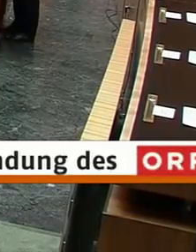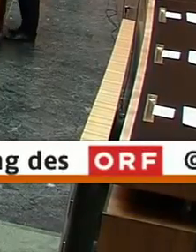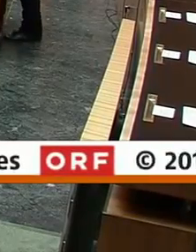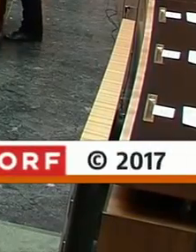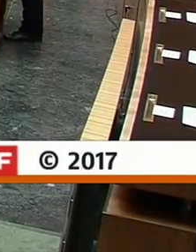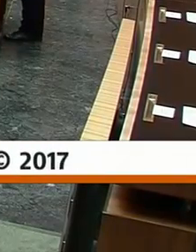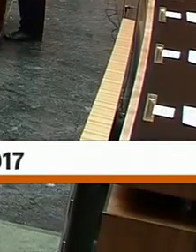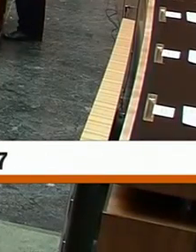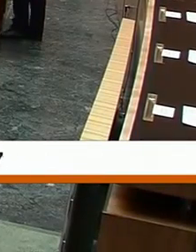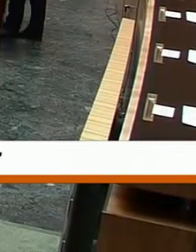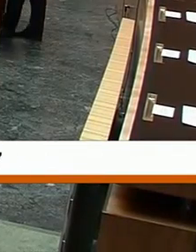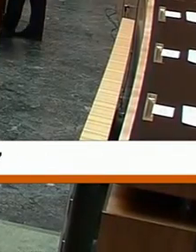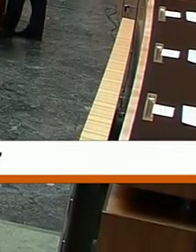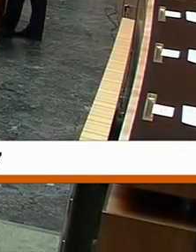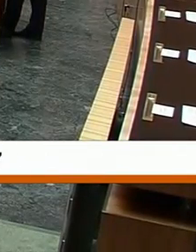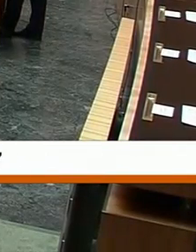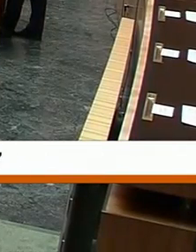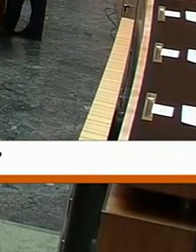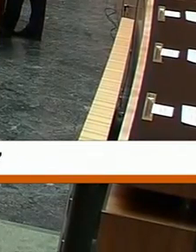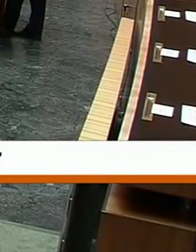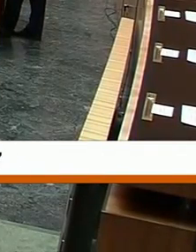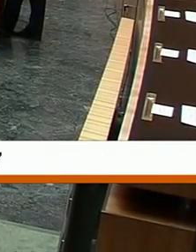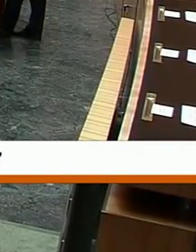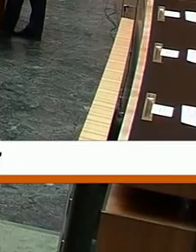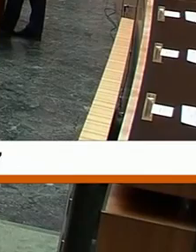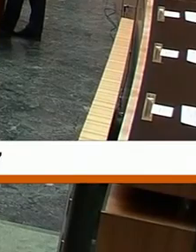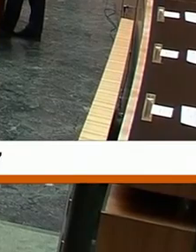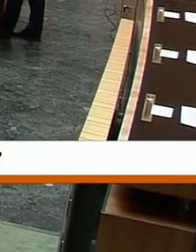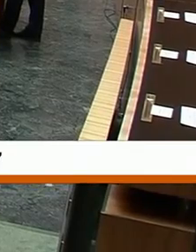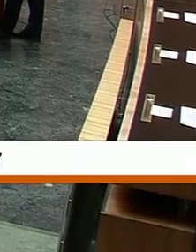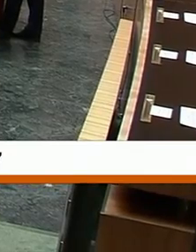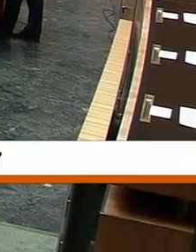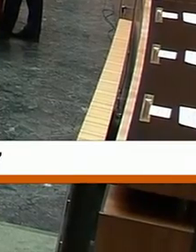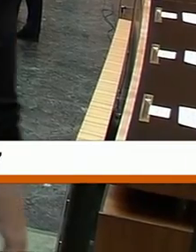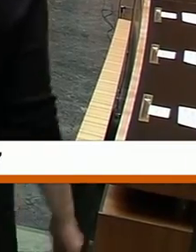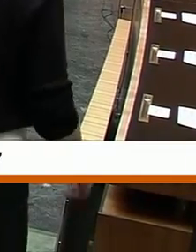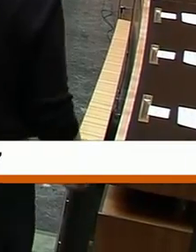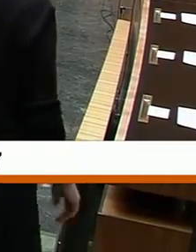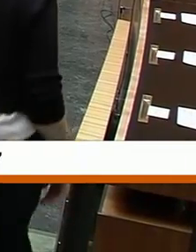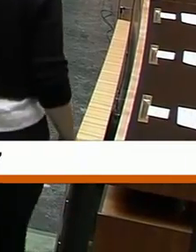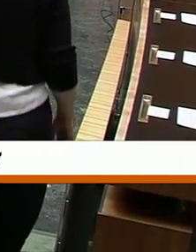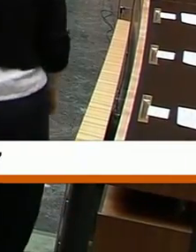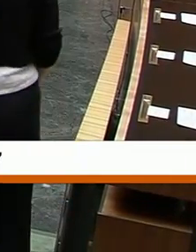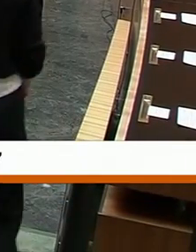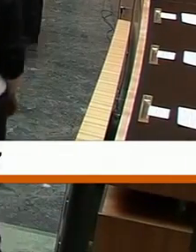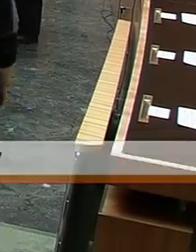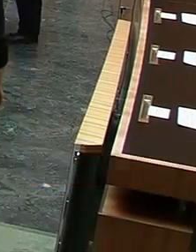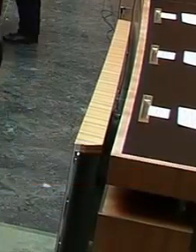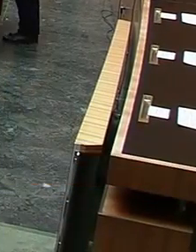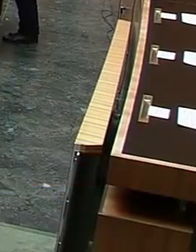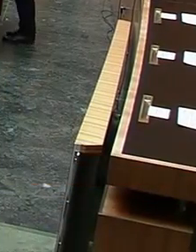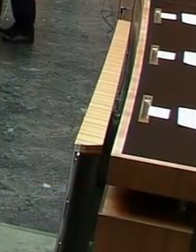wirtschaftlichen Eigentümer gibt eben darüber Auskunft, in wessen wirtschaftlichen Eigentum ein Rechtsträger steht.